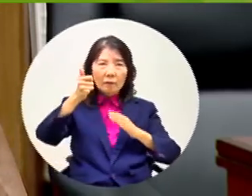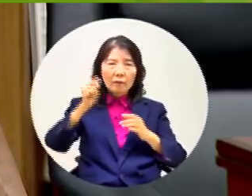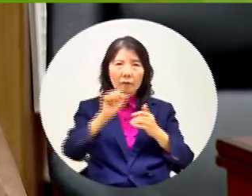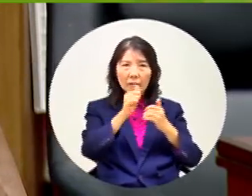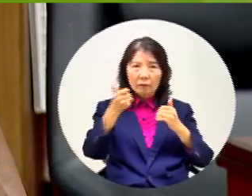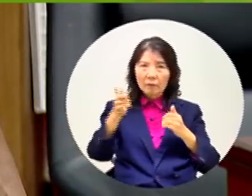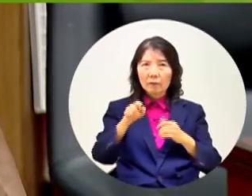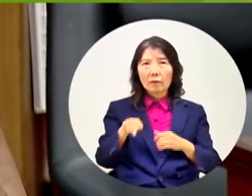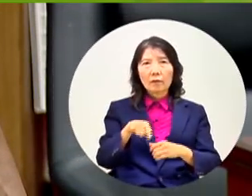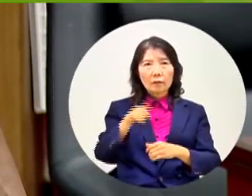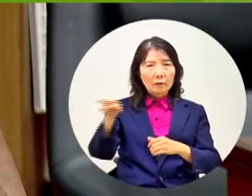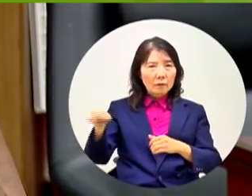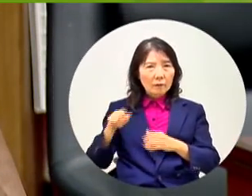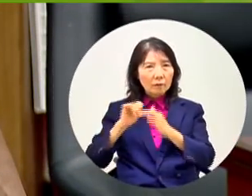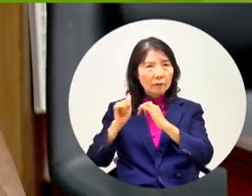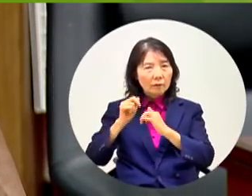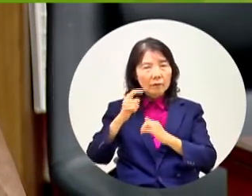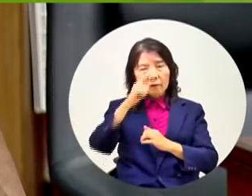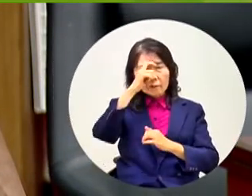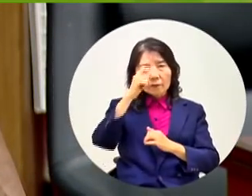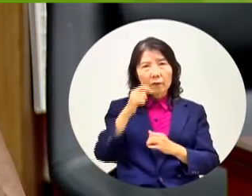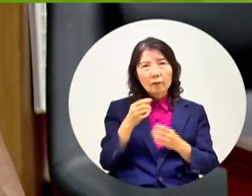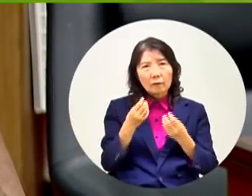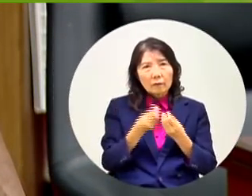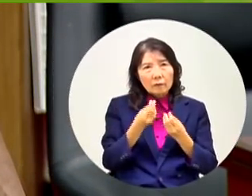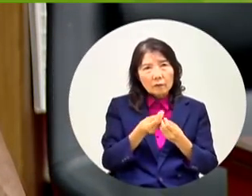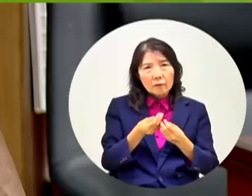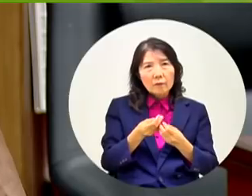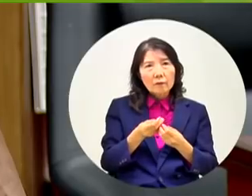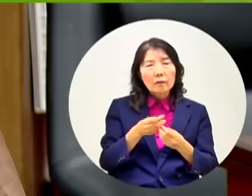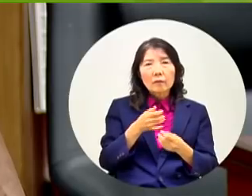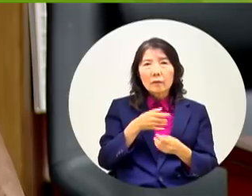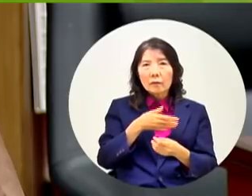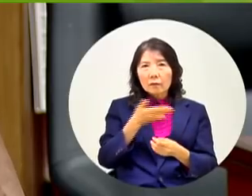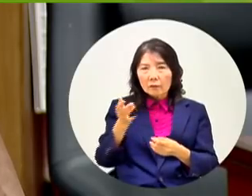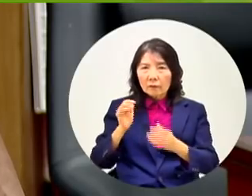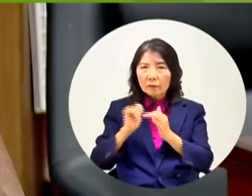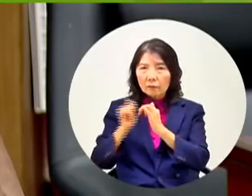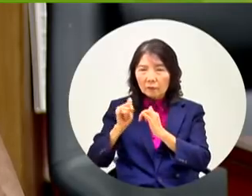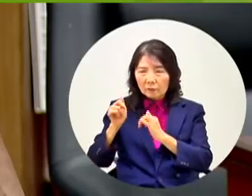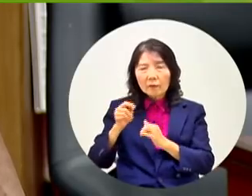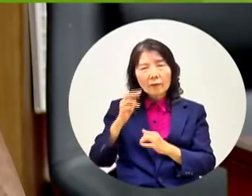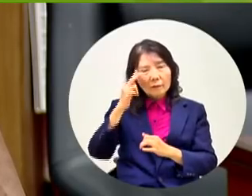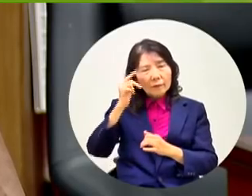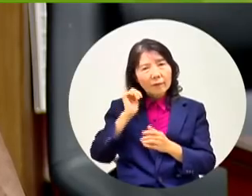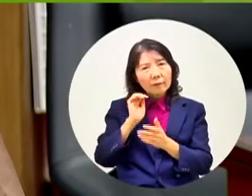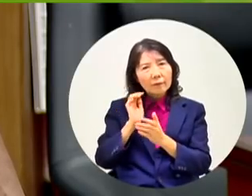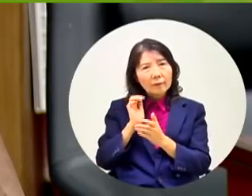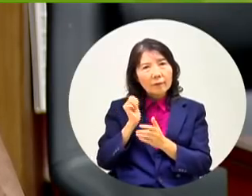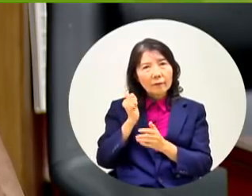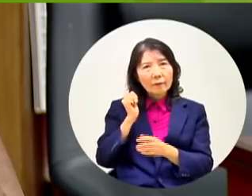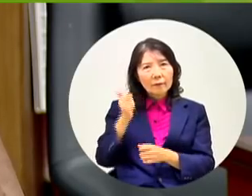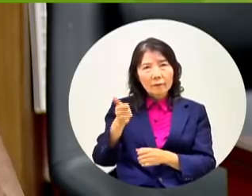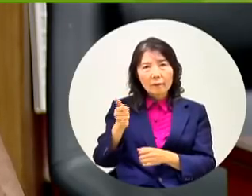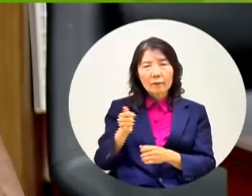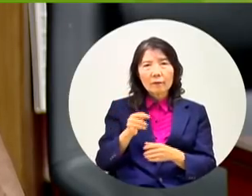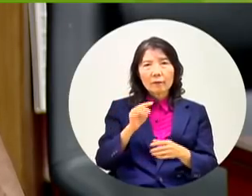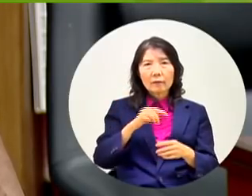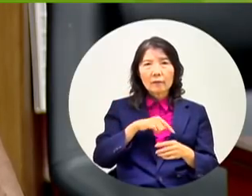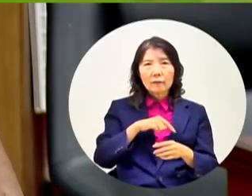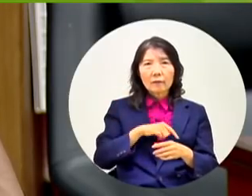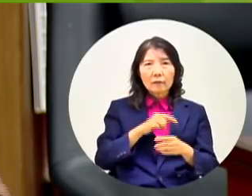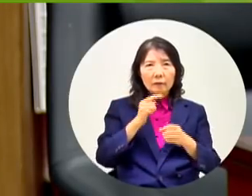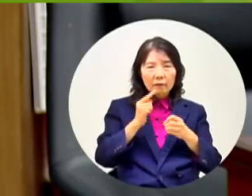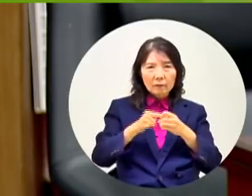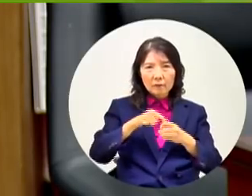是百姓的期待，啊，我们要怎么做得让百姓的肯定，这是我们的目的，我们的目标。这个市